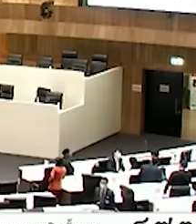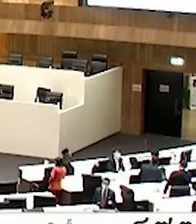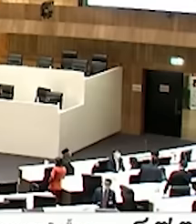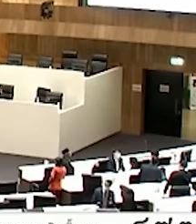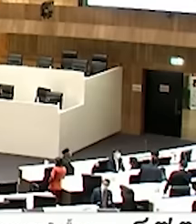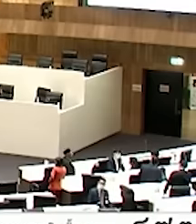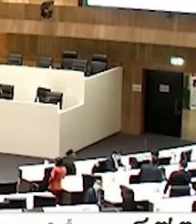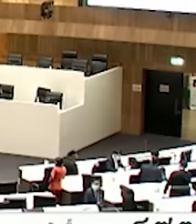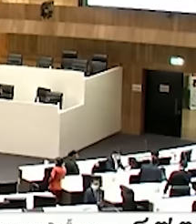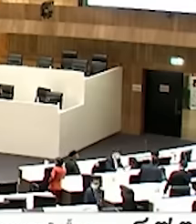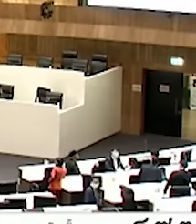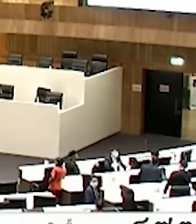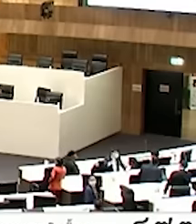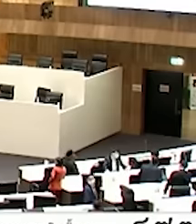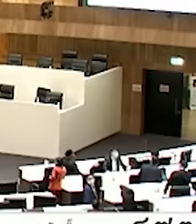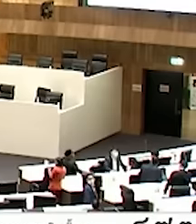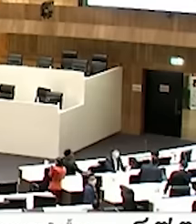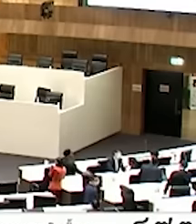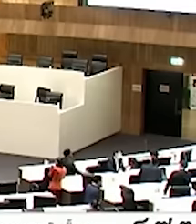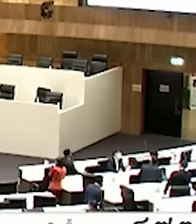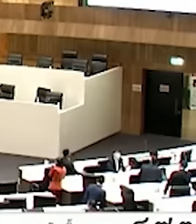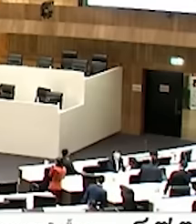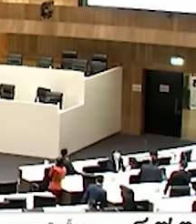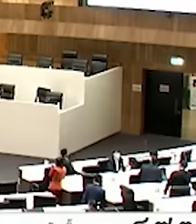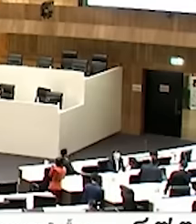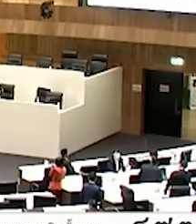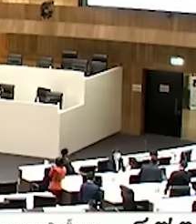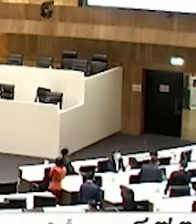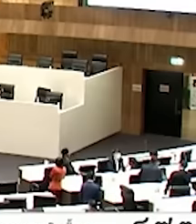ที่ประชุมสภาผู้แทนราษฎรนะคะก็พิจารณาให้ความเห็นช